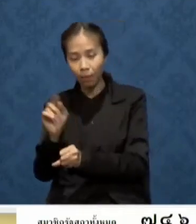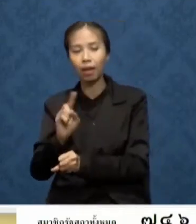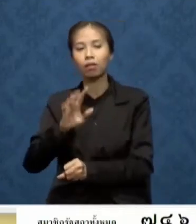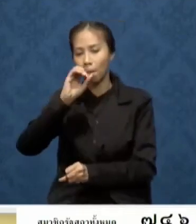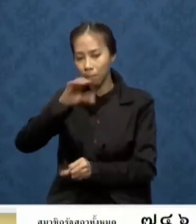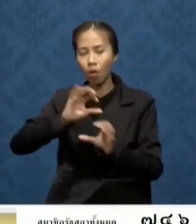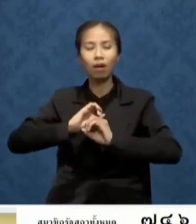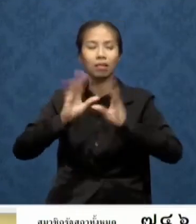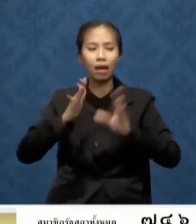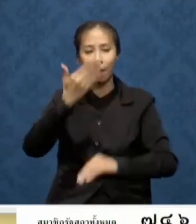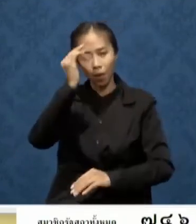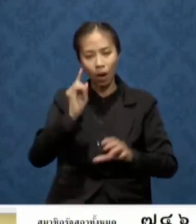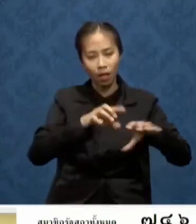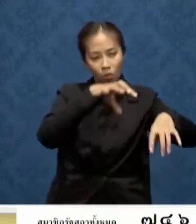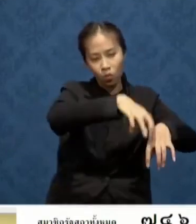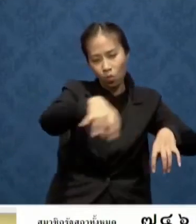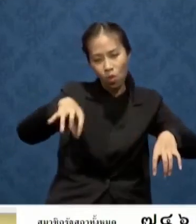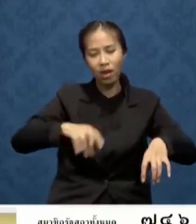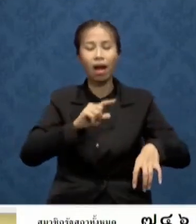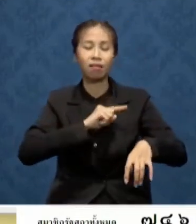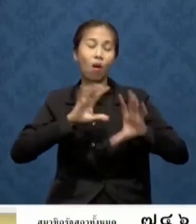หนวยงานตาง ของรสเขาจะไดไมหงทาง